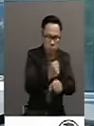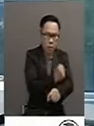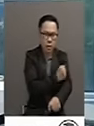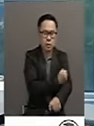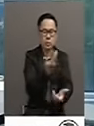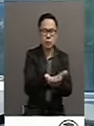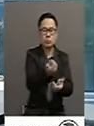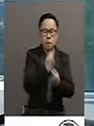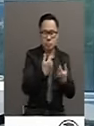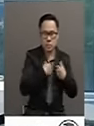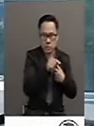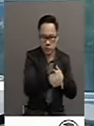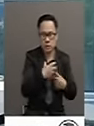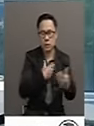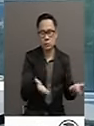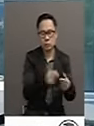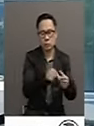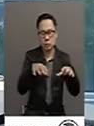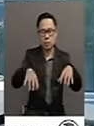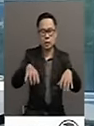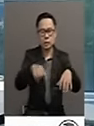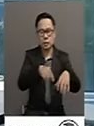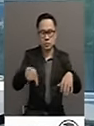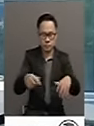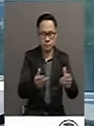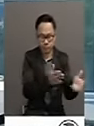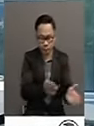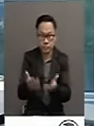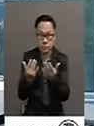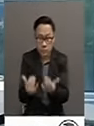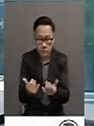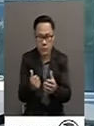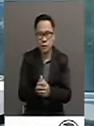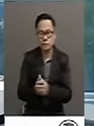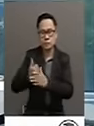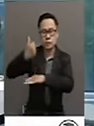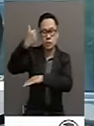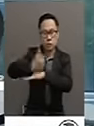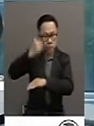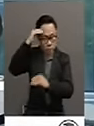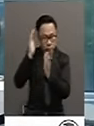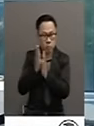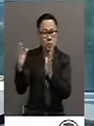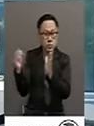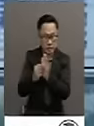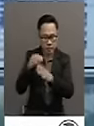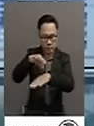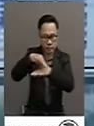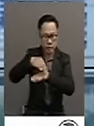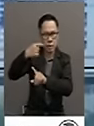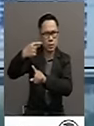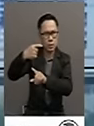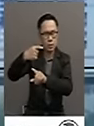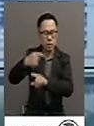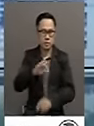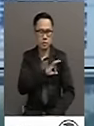มีอีกเรื่องนึงนะครับก่อนหน้านี้พลตำรวจโทสานิทมหาถาวรครับซึ่งเป็นผู้บัญชาการตำรวจนครบาลได้รับแต่งตั้งนะฮะให้เป็น